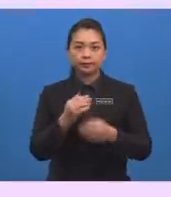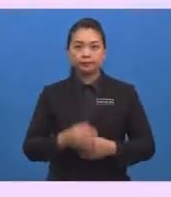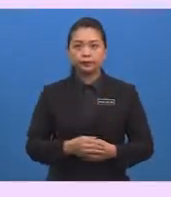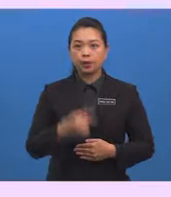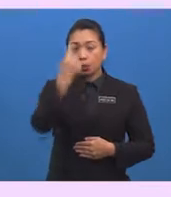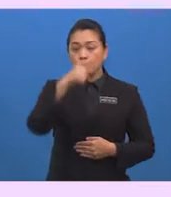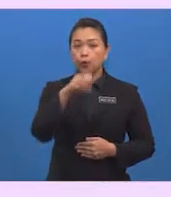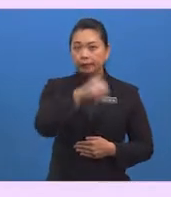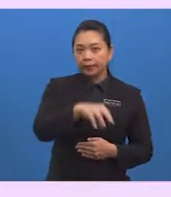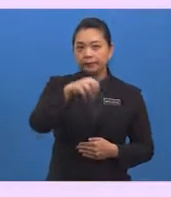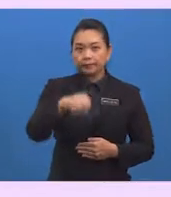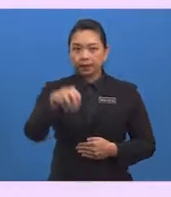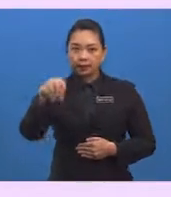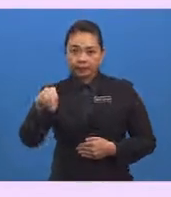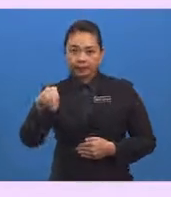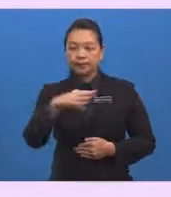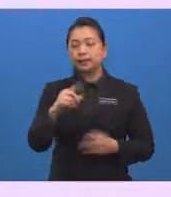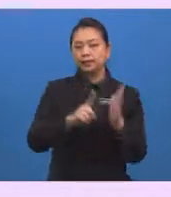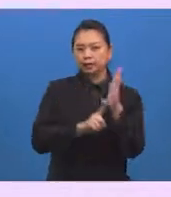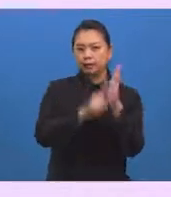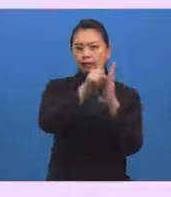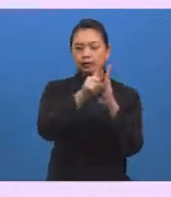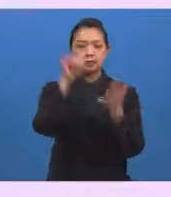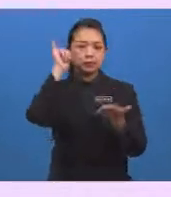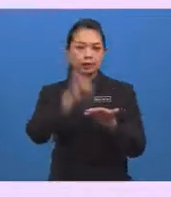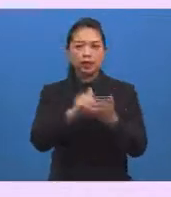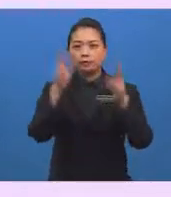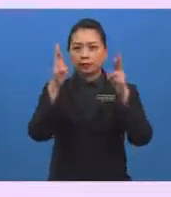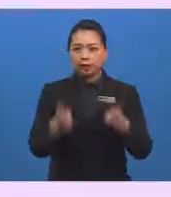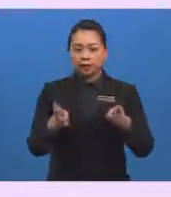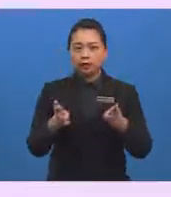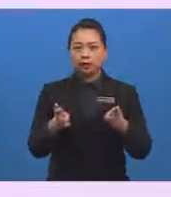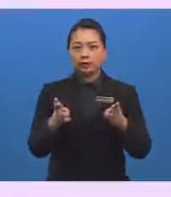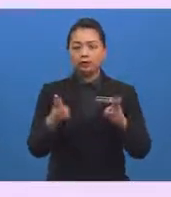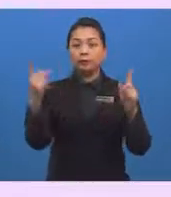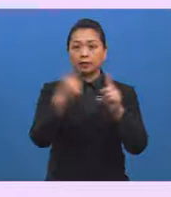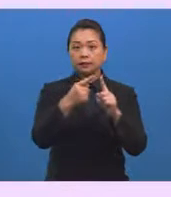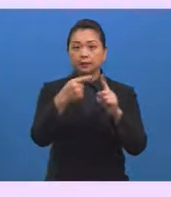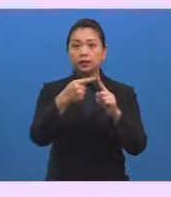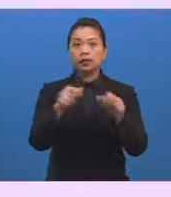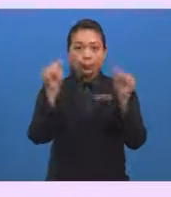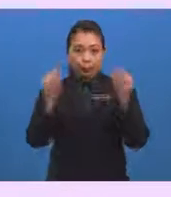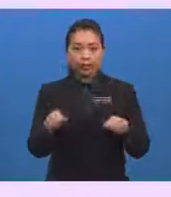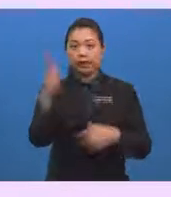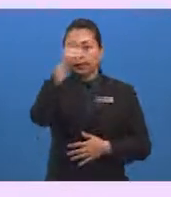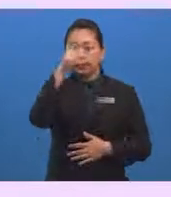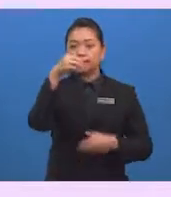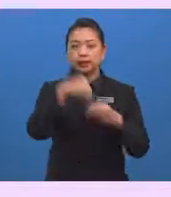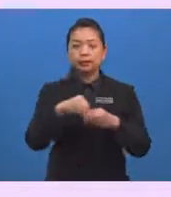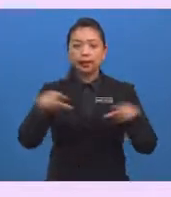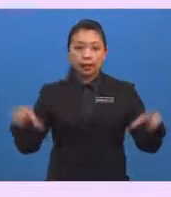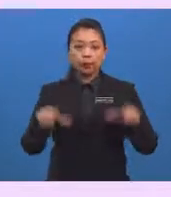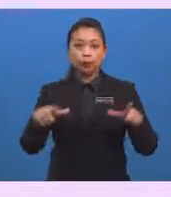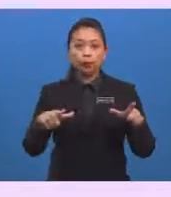untuk menyemai dan meningkatkan keyakinan rakyat terhadap keupayaan kerajaan dalam melaksanakan dasar yang